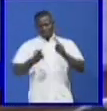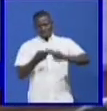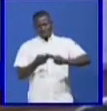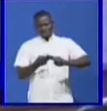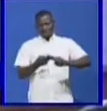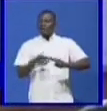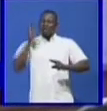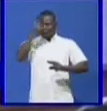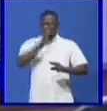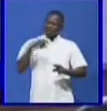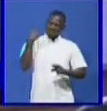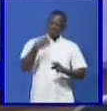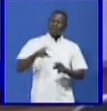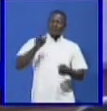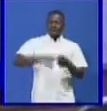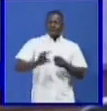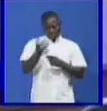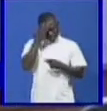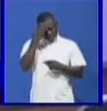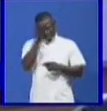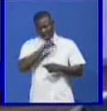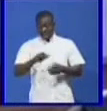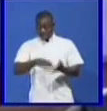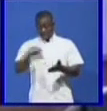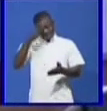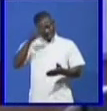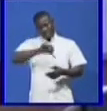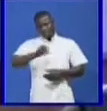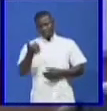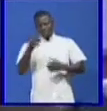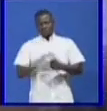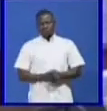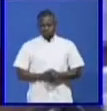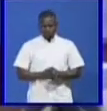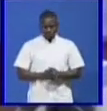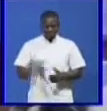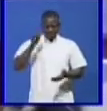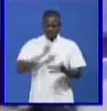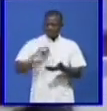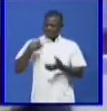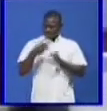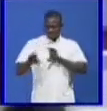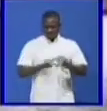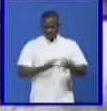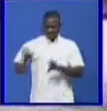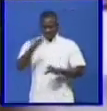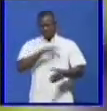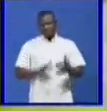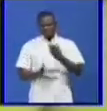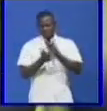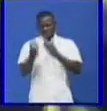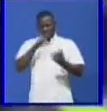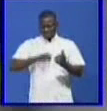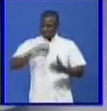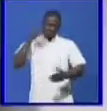toujours à connaître et apprend aussi des autres. Voilà. Et ce qui fait la qualité d'un bon travail. Si